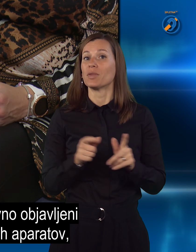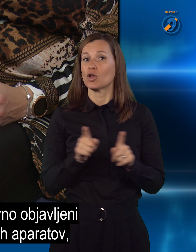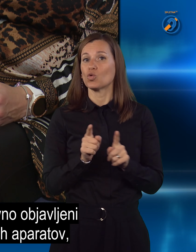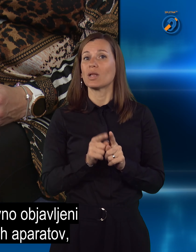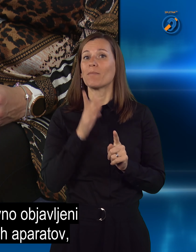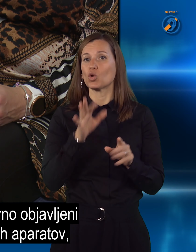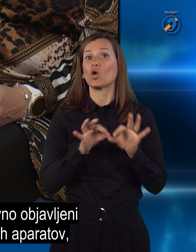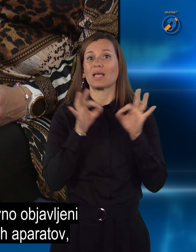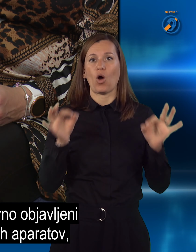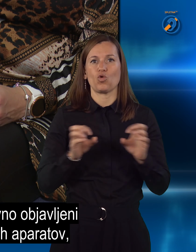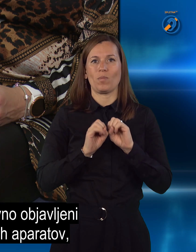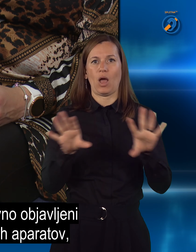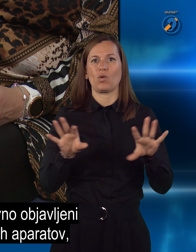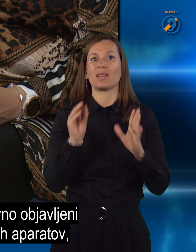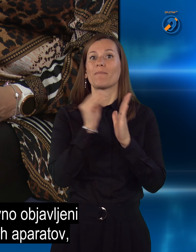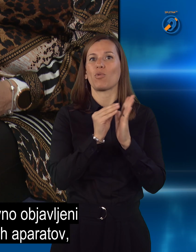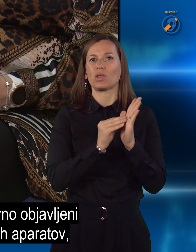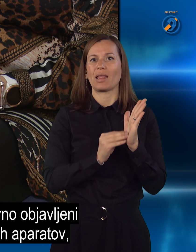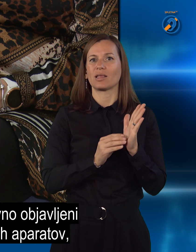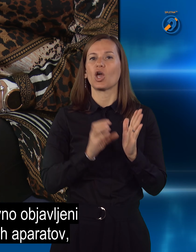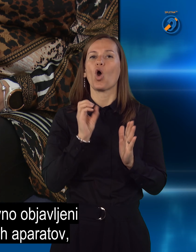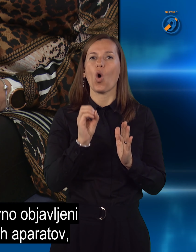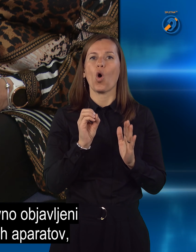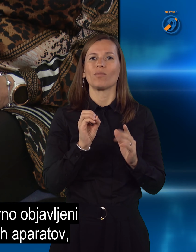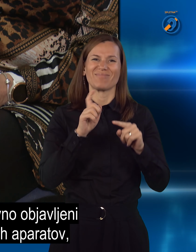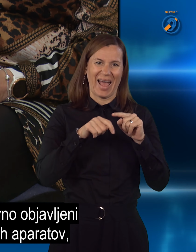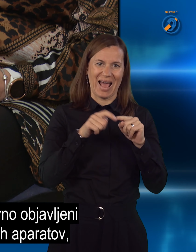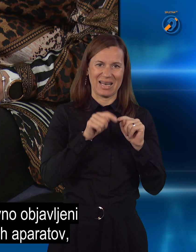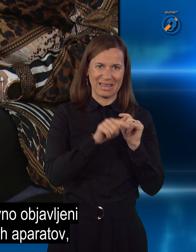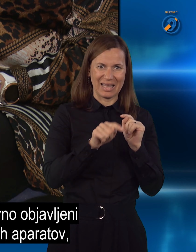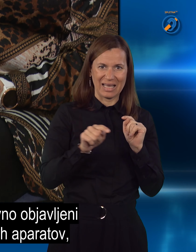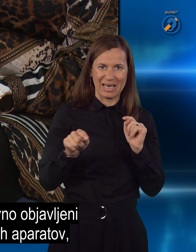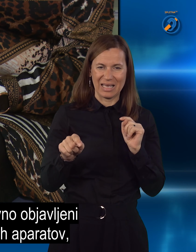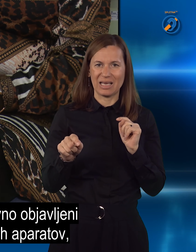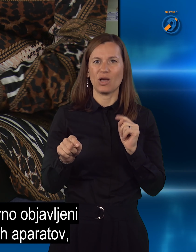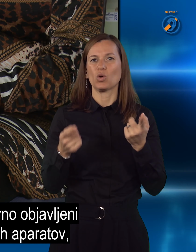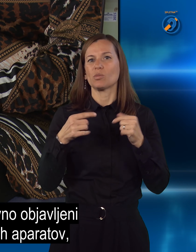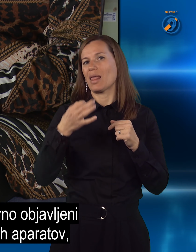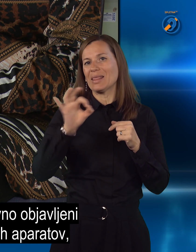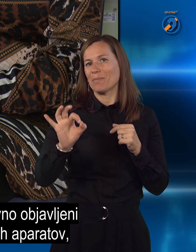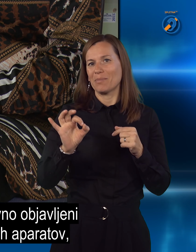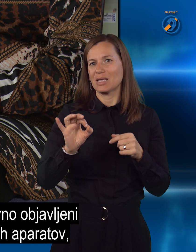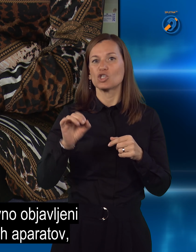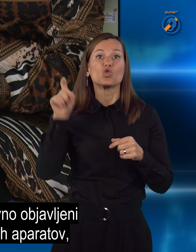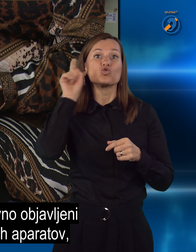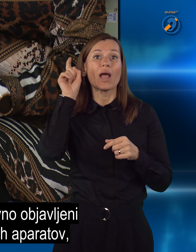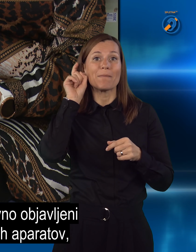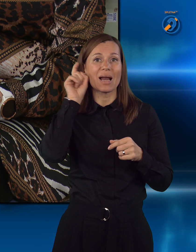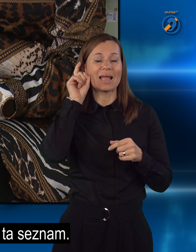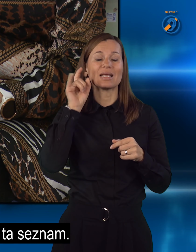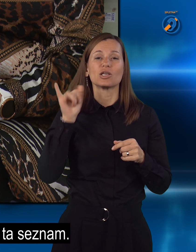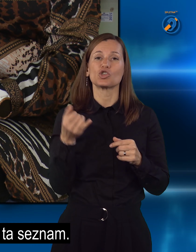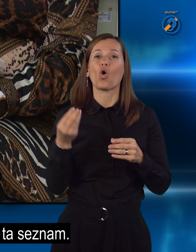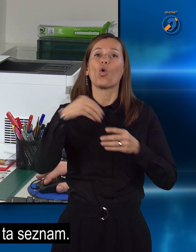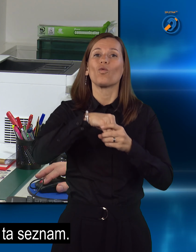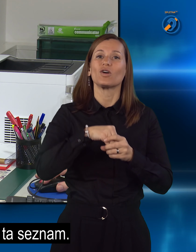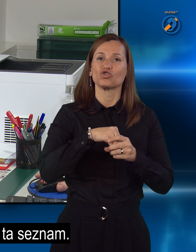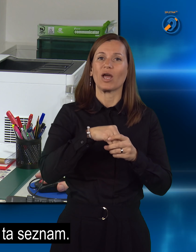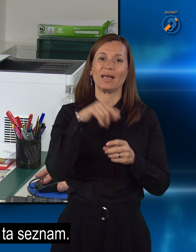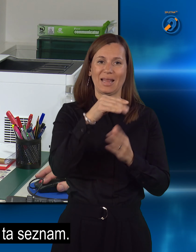tako bodo javno objavljeni podatki o konkretnih artiklih, torej tipih slušnih aparatov, ki